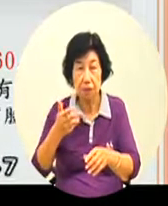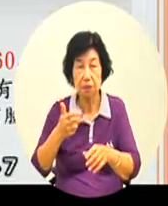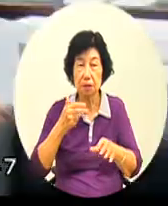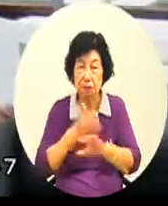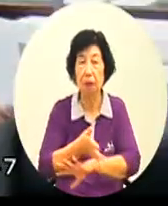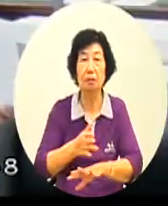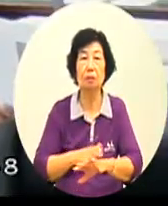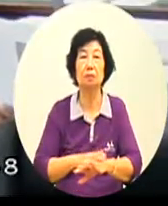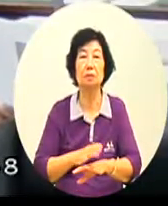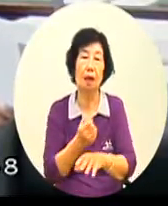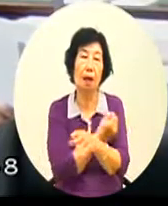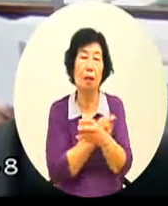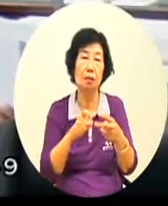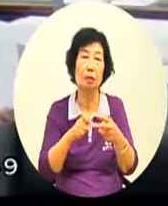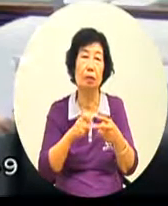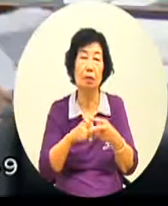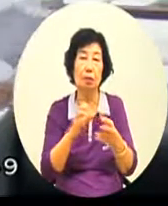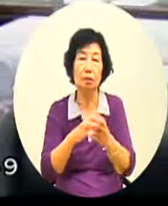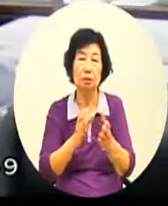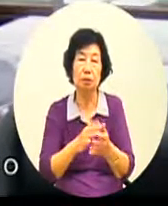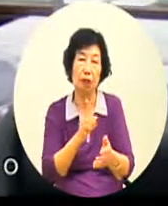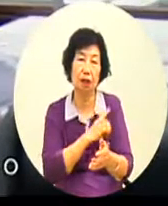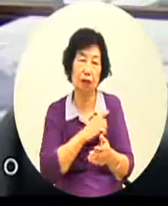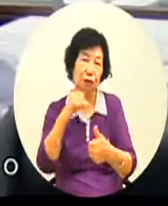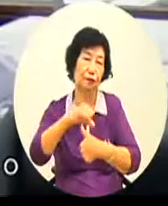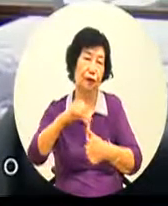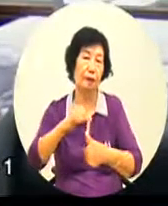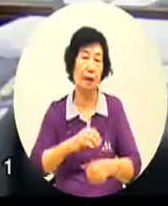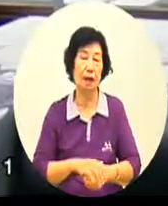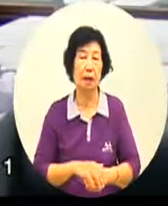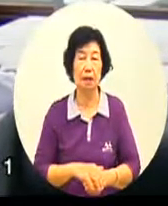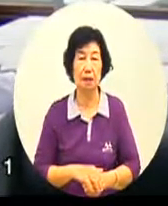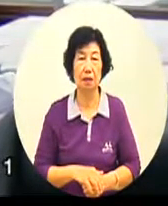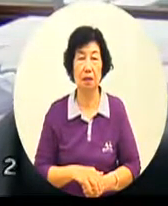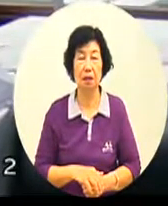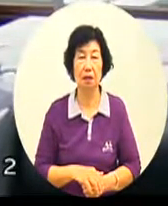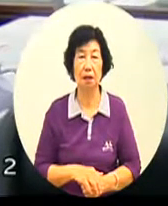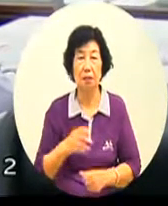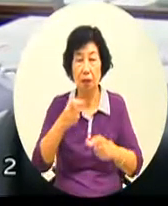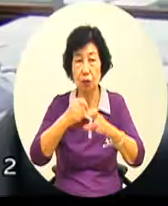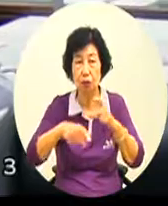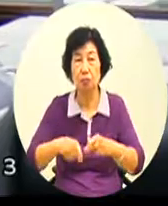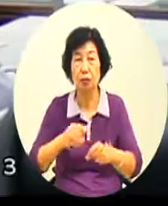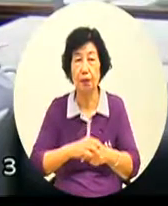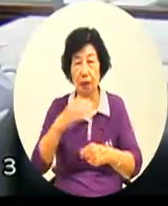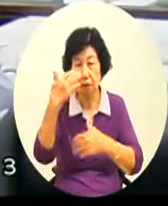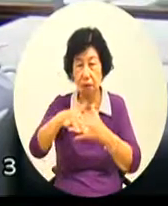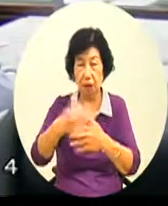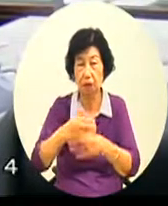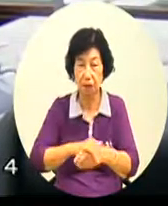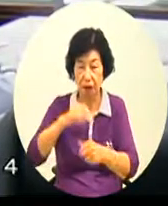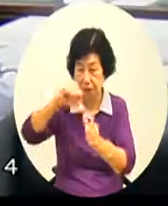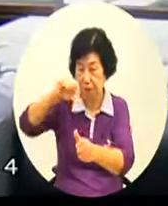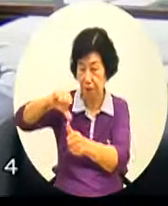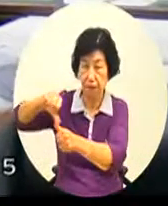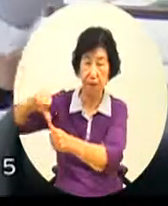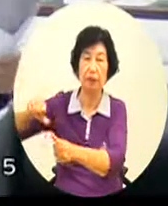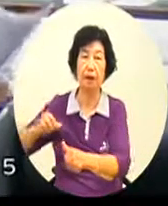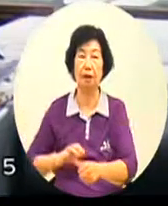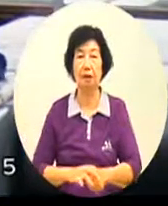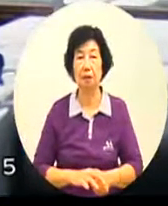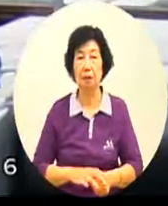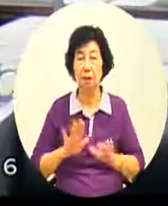罚自己啊？自己要不要罚自己？怎么罚？如果是企业可以无限制的一直罚，是不是？那